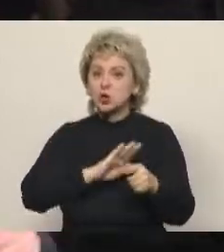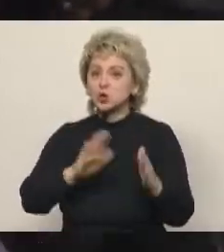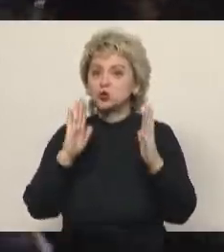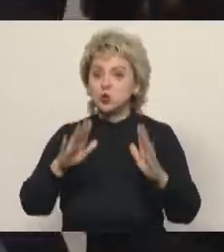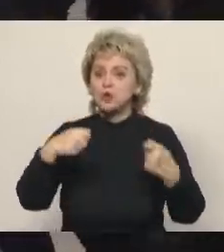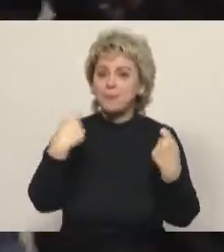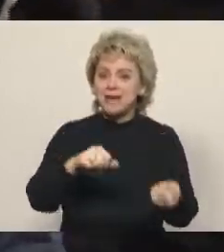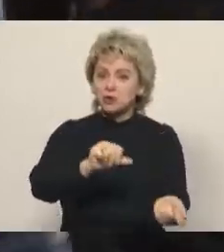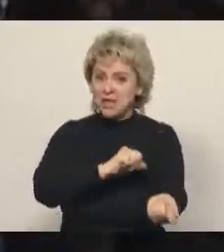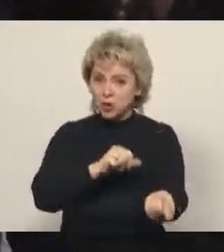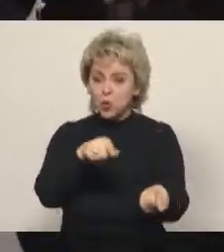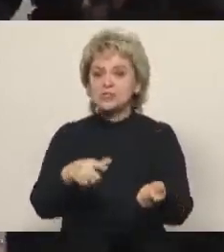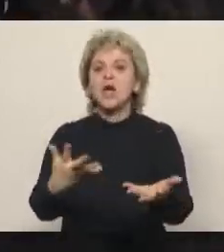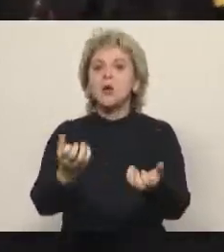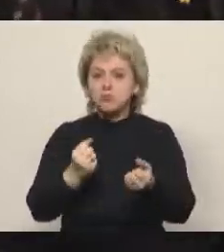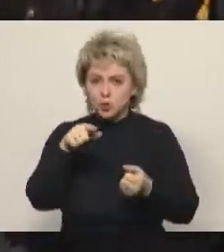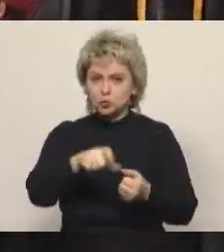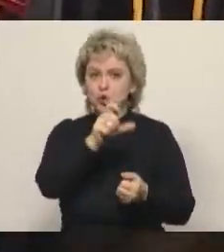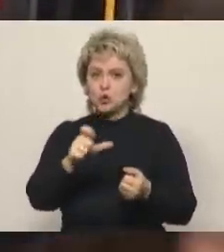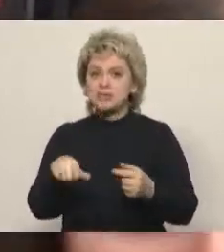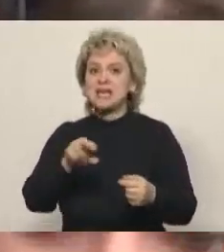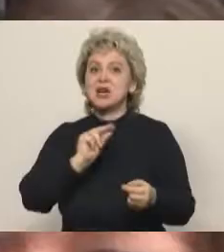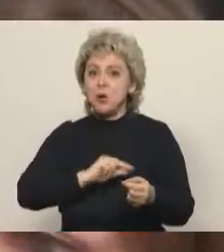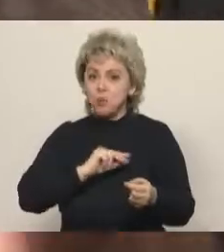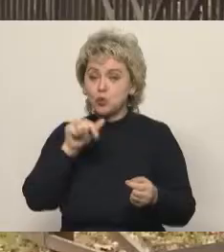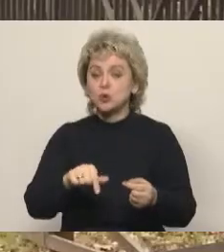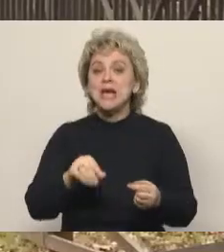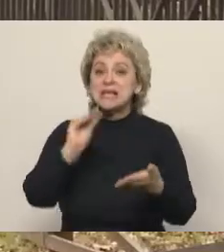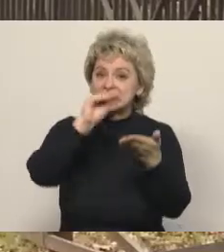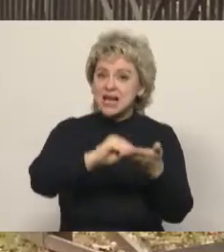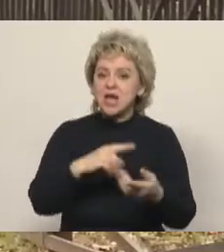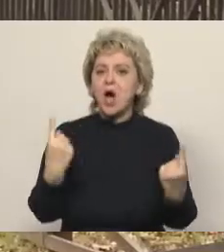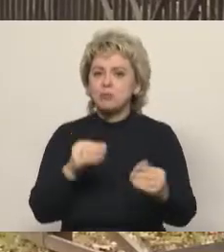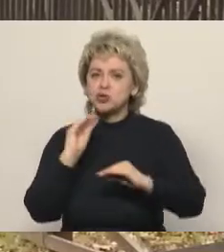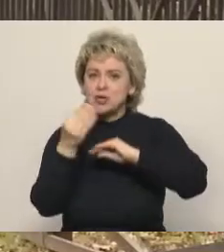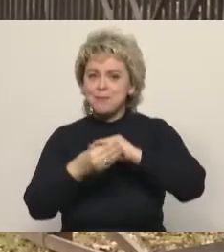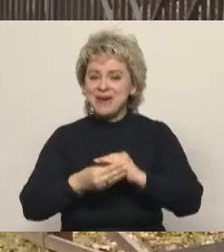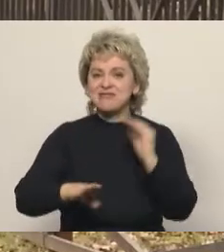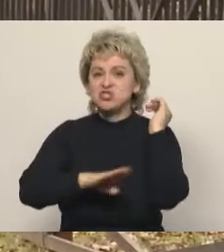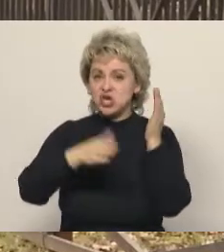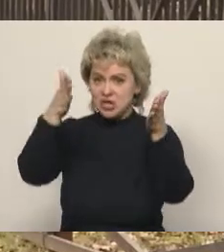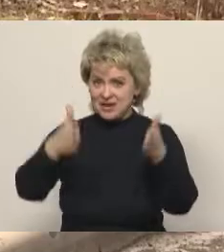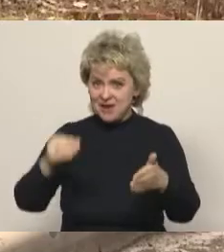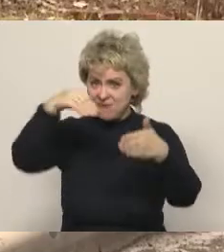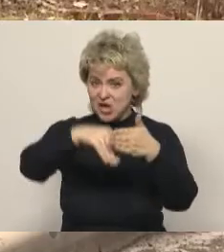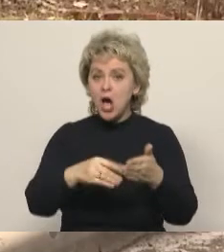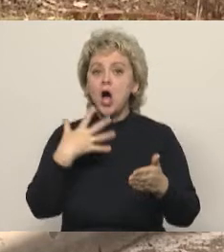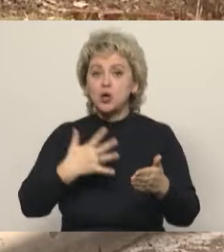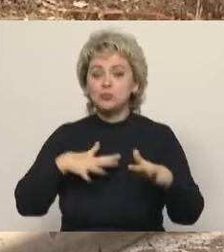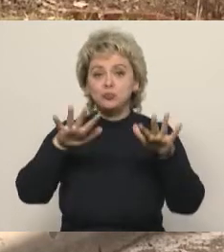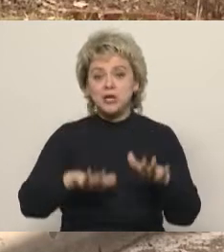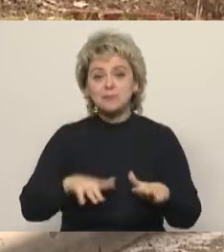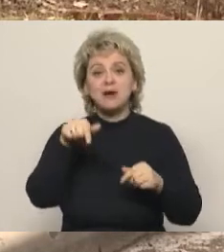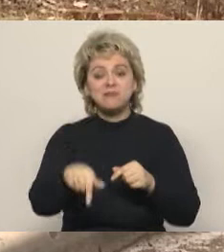только продают наркотики, но и набирают курьеров и закладчиков. Закладки обычно прячут в стволах деревьев, а самое излюбленное